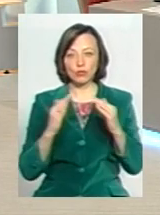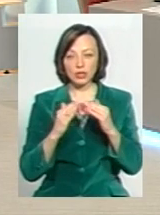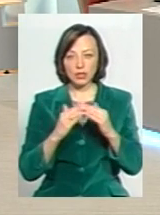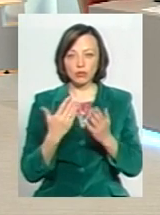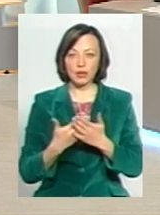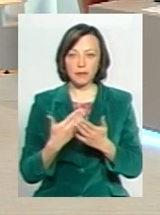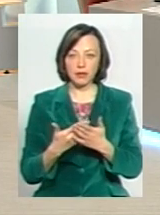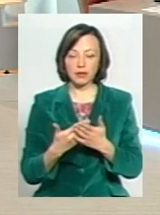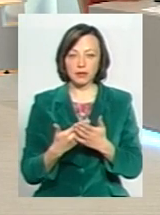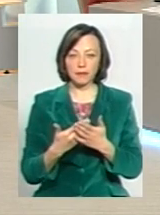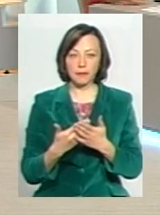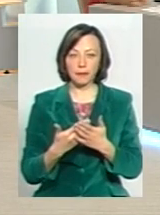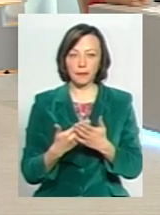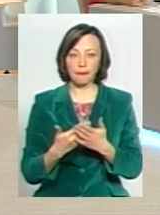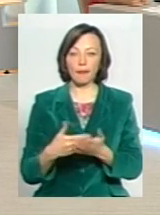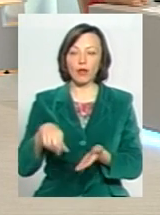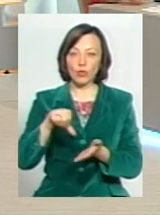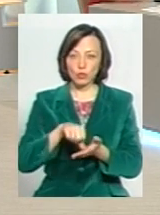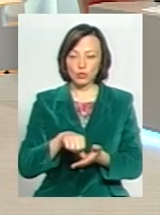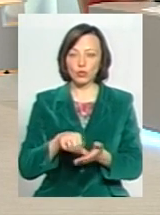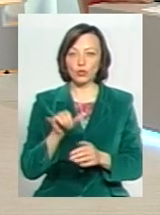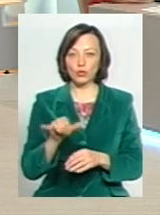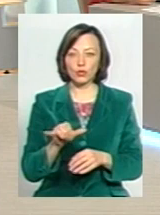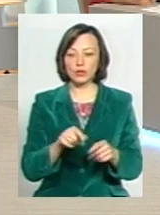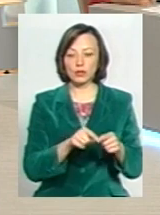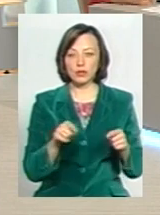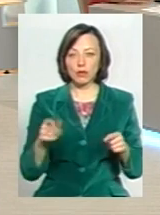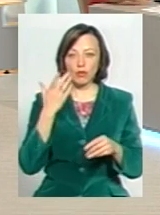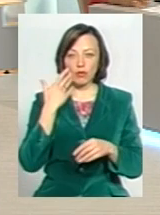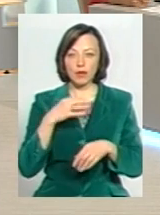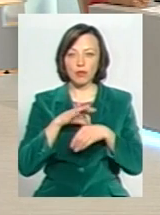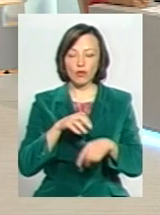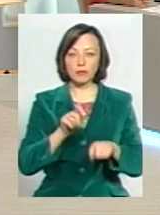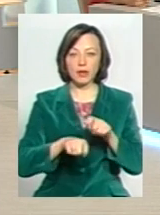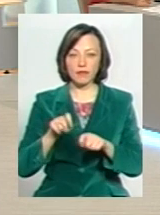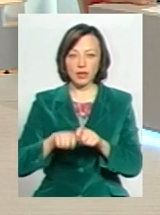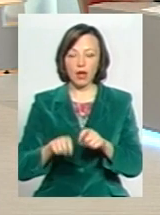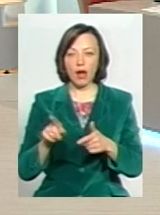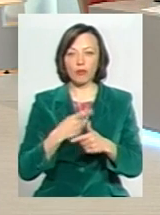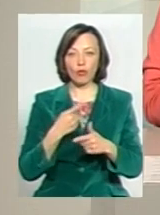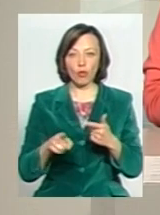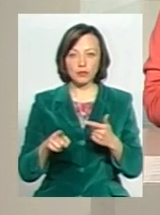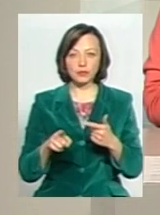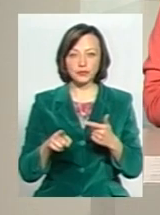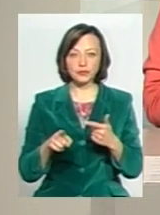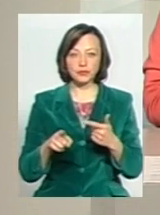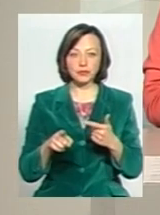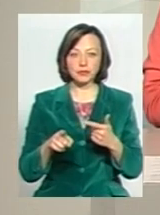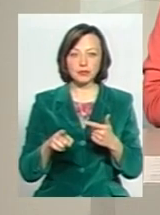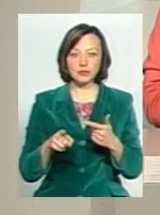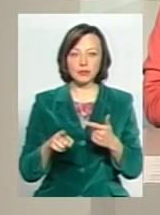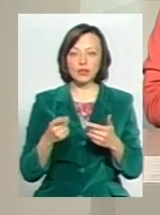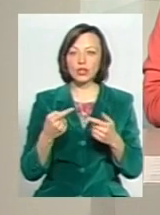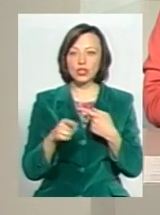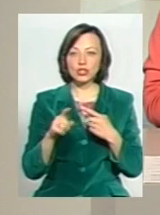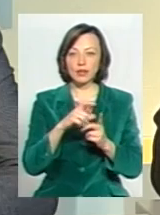до прикладу, приймають участь у тоді, коли проводиться перевірка, або ще був